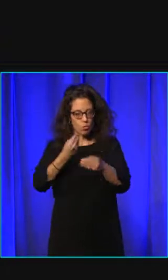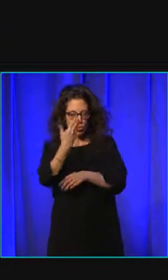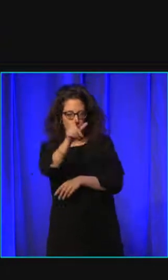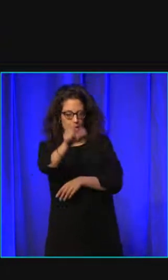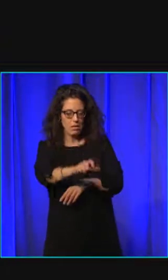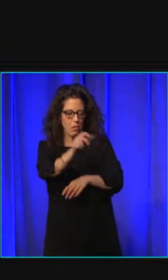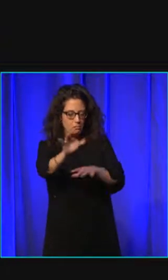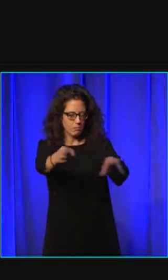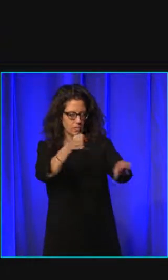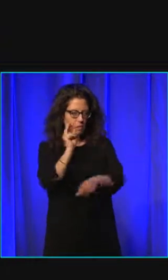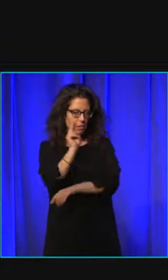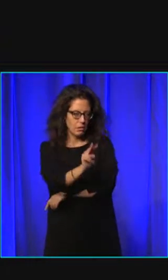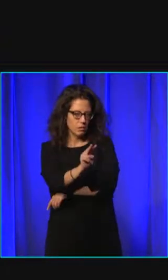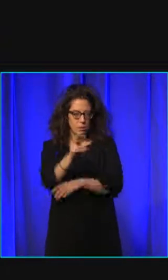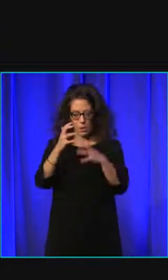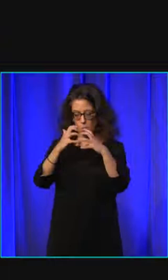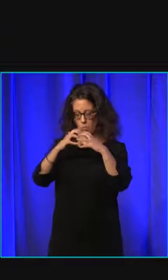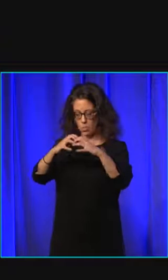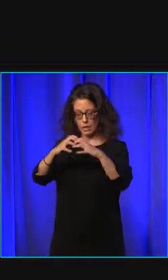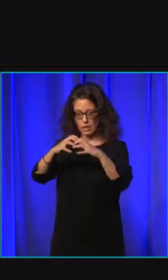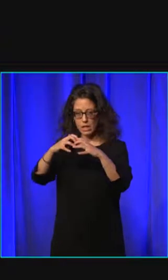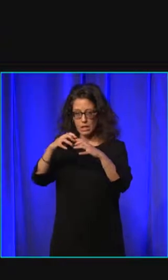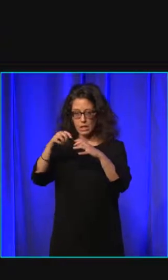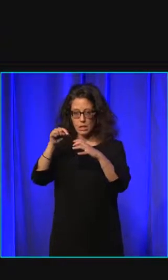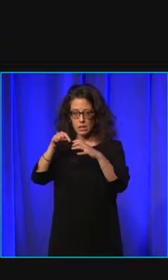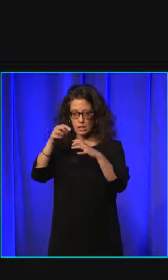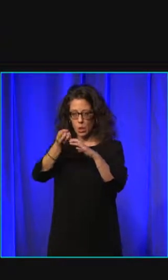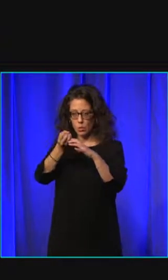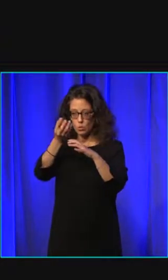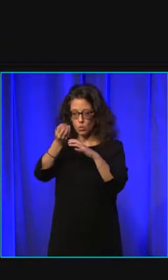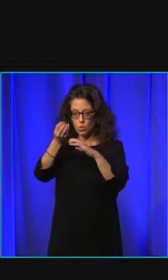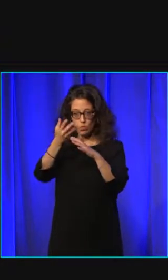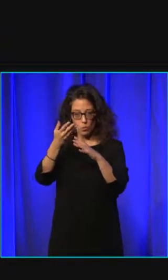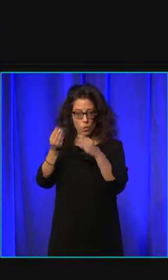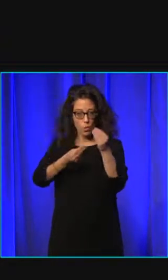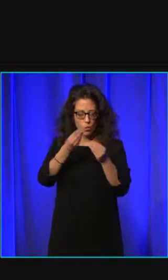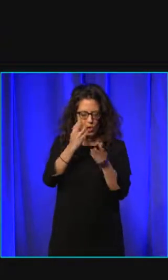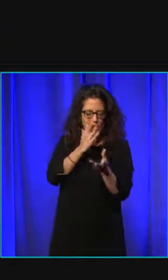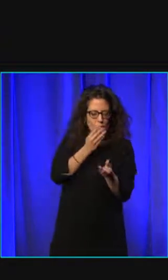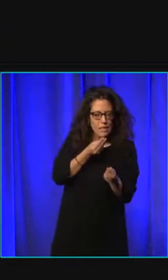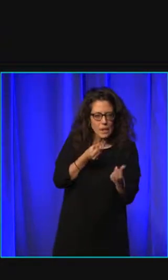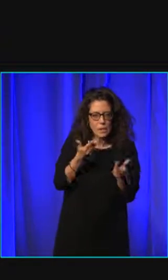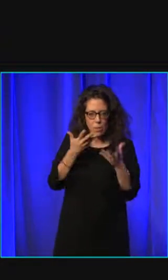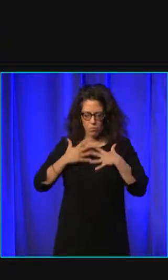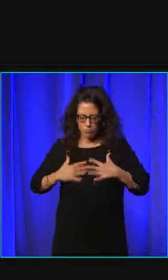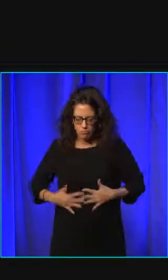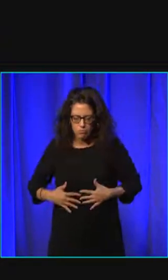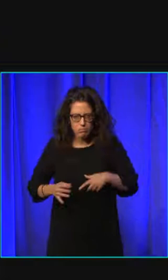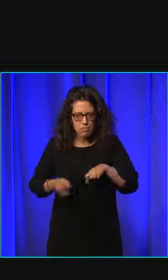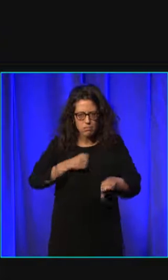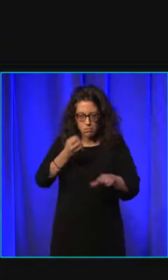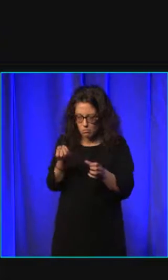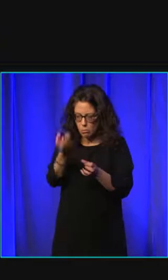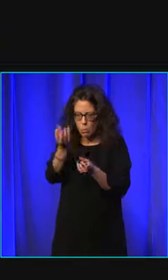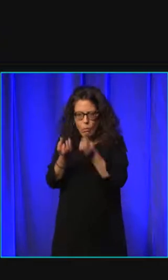activation des zones motrices et des zones somatosensorielles ou des zones sensations dans notre cerveau. C'est-à-dire